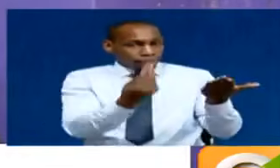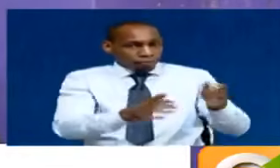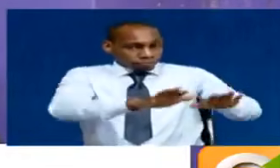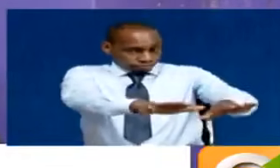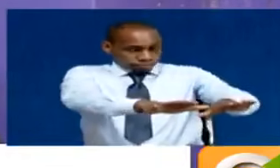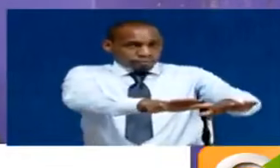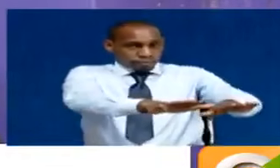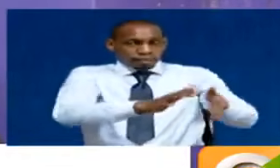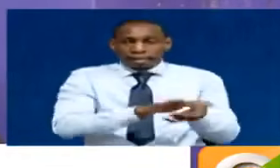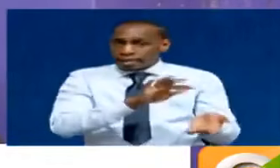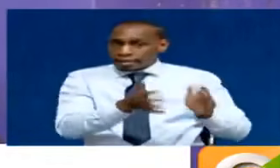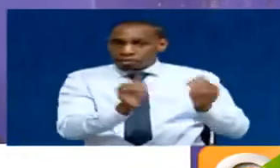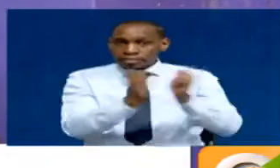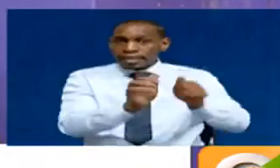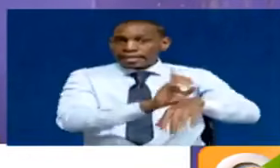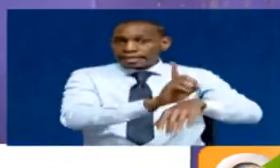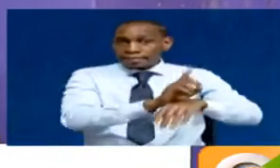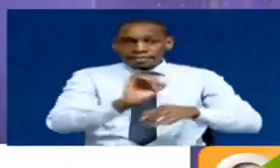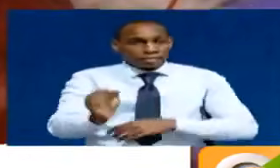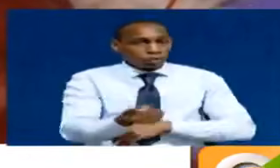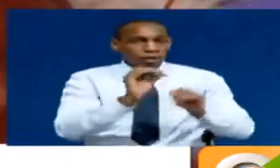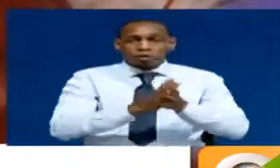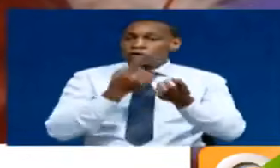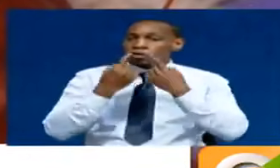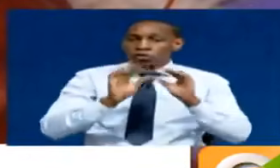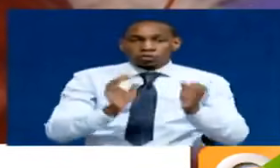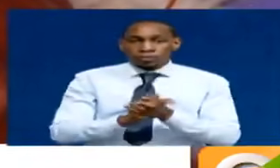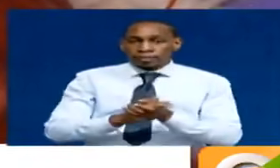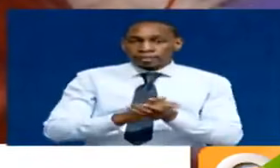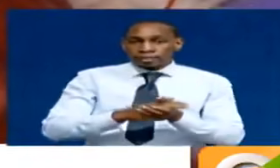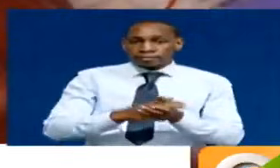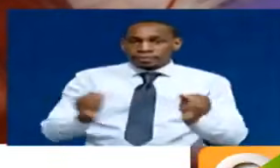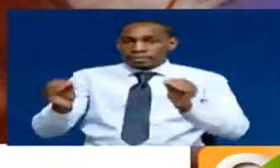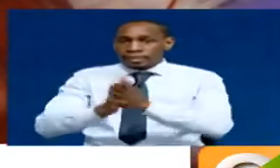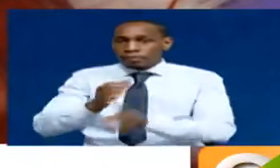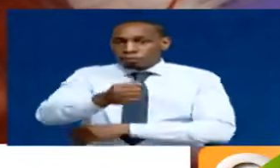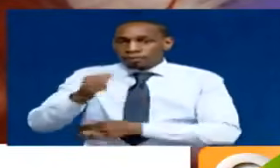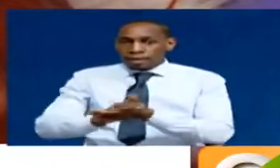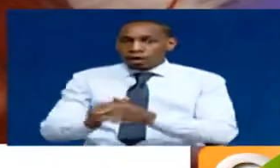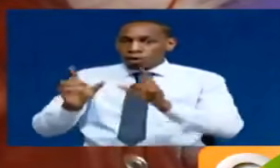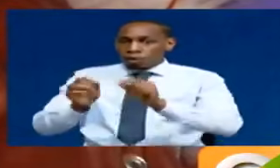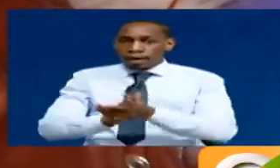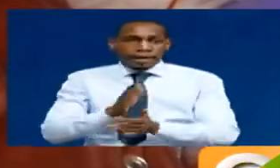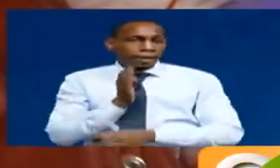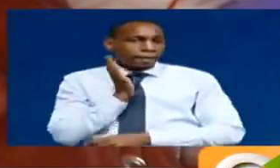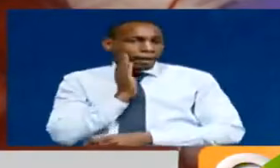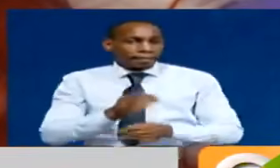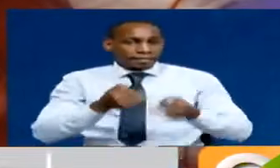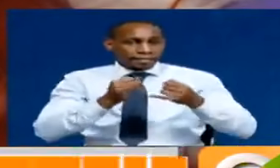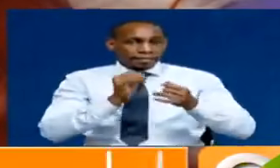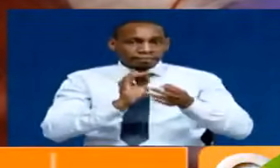chini, alilala hapo kama 10 minutes aamuki aongei. Nikakuja kwa mlango akaniambia, mama, ukijaribu kucheza hapo